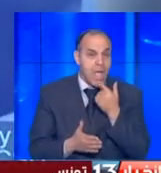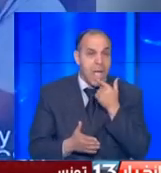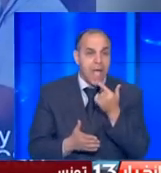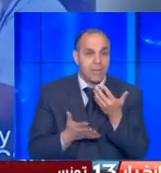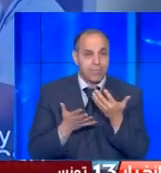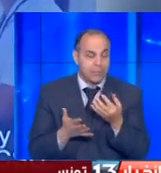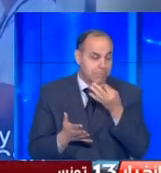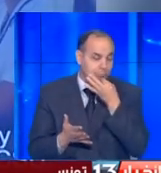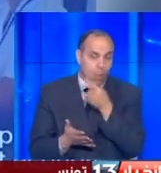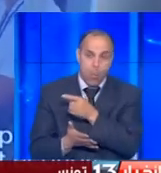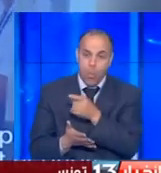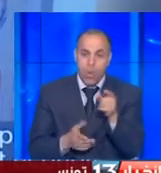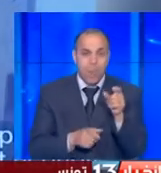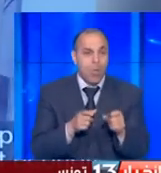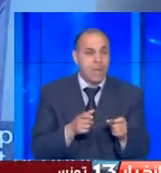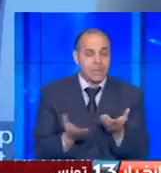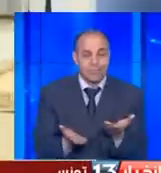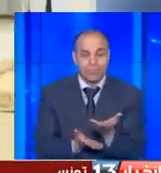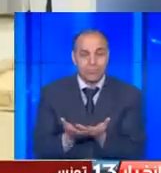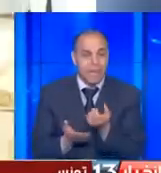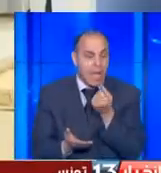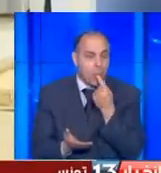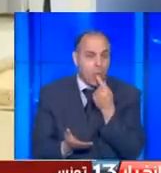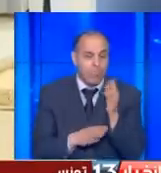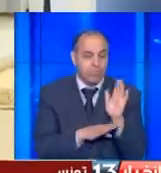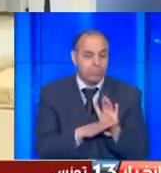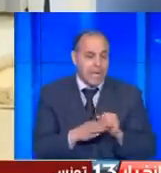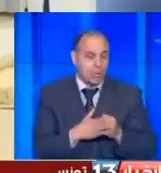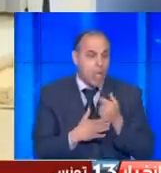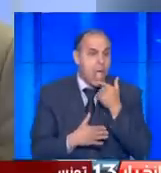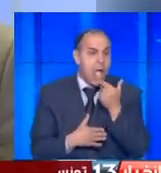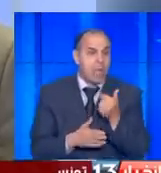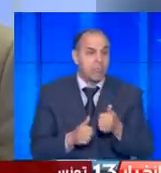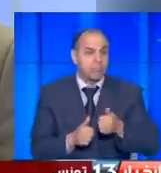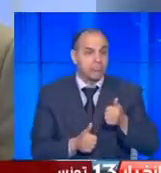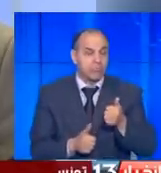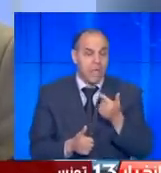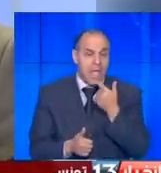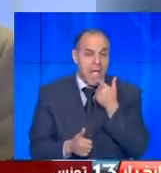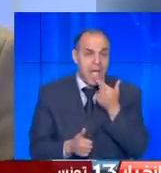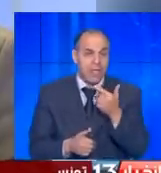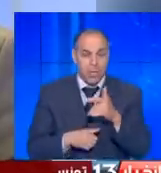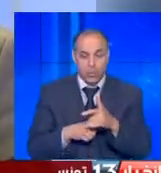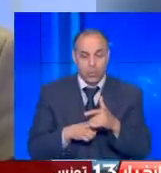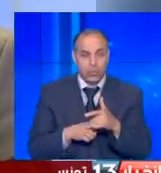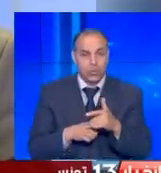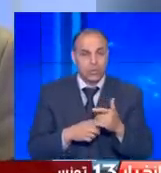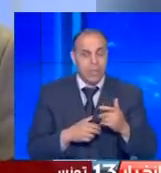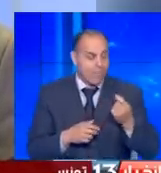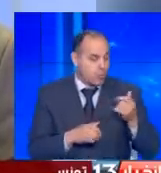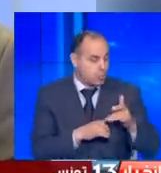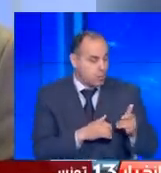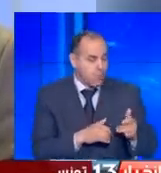حتى يستفيد جميع المواطنين بالخدمات العلاجية والوقائية ذات الجودة العالية ودون المساس بمقدرتهم